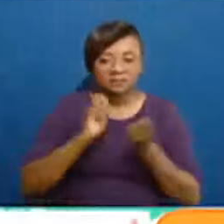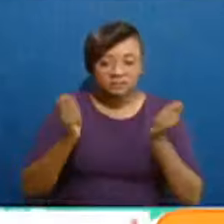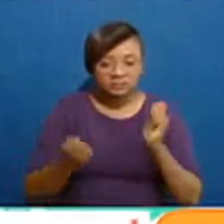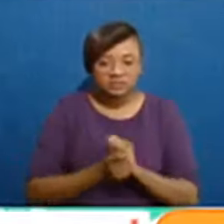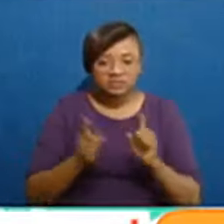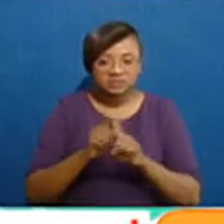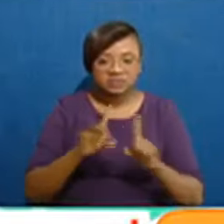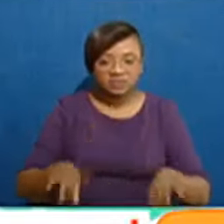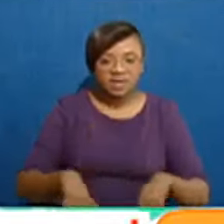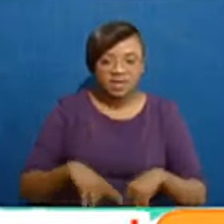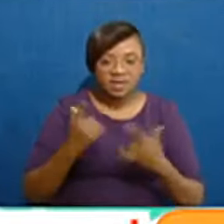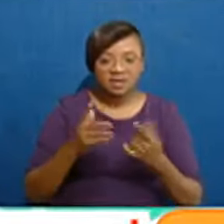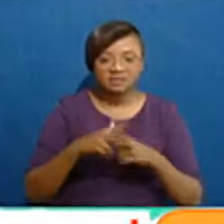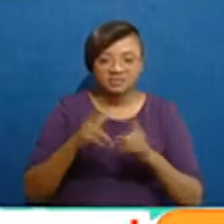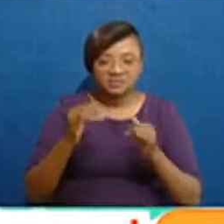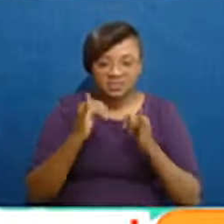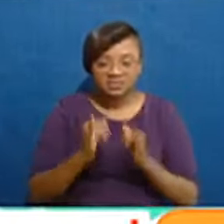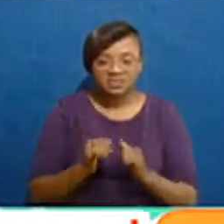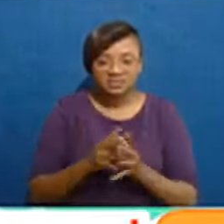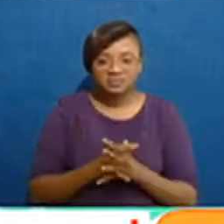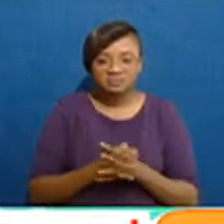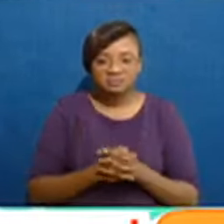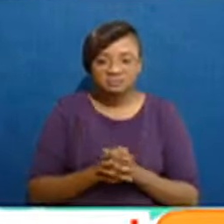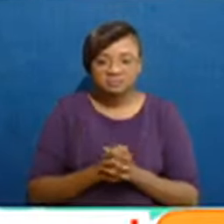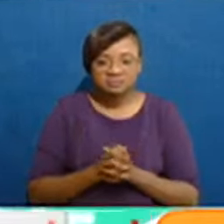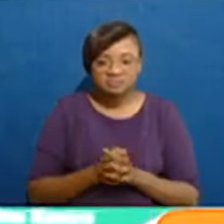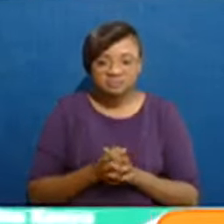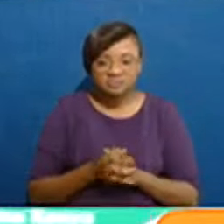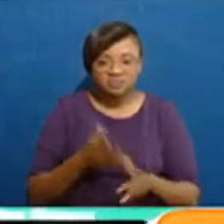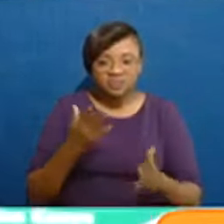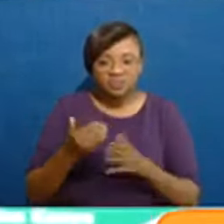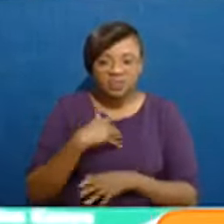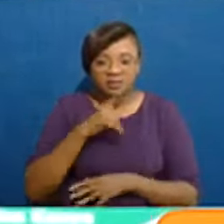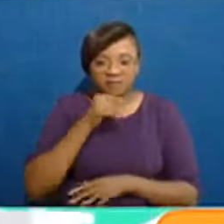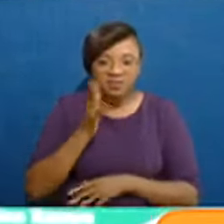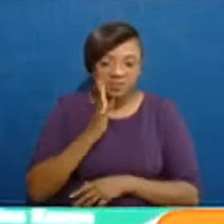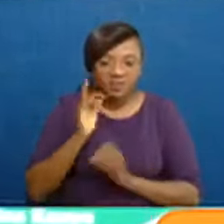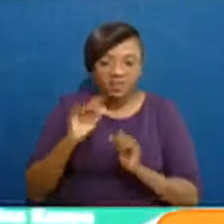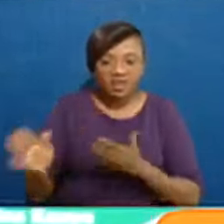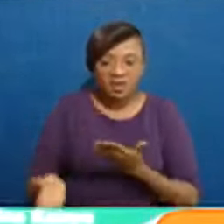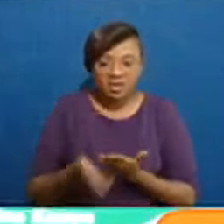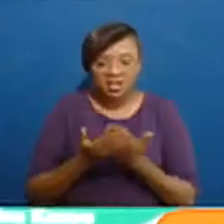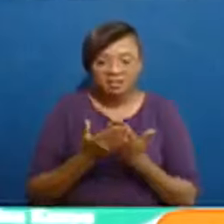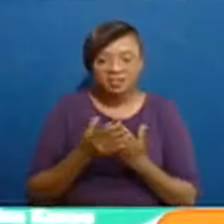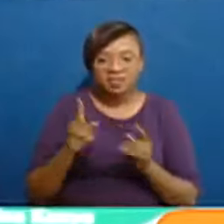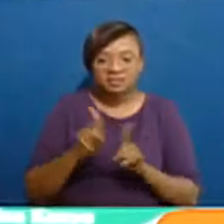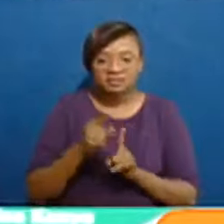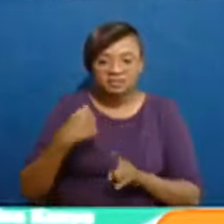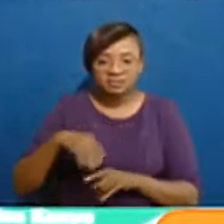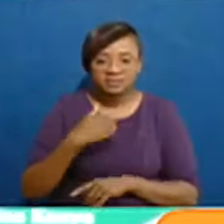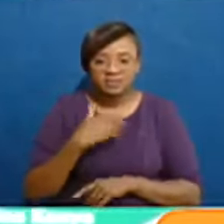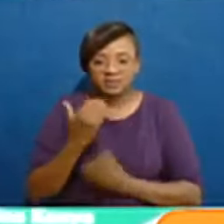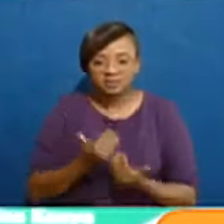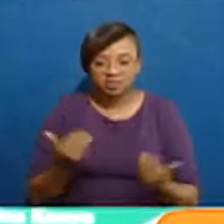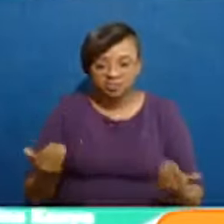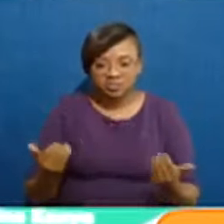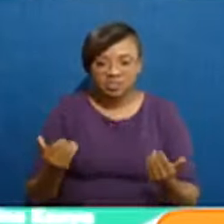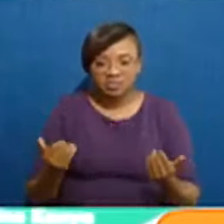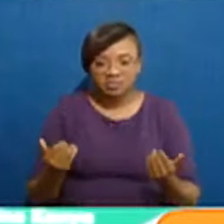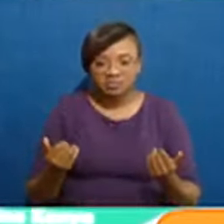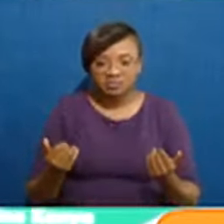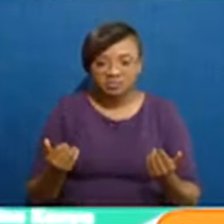mtu ametoka shule kwa sababu maybe akona mzazi ambaye anaweza msaidia. Sisi tuko na watoto wanasoma. Pale kwa